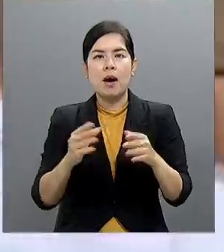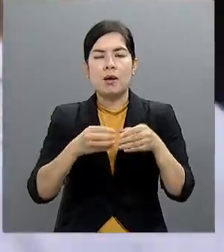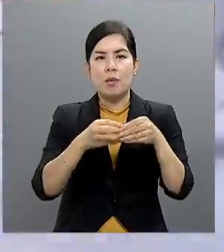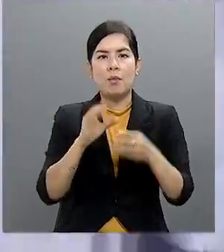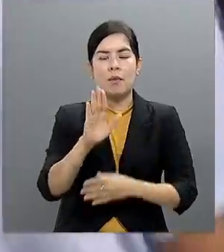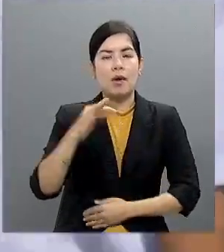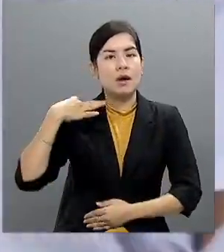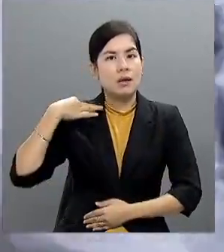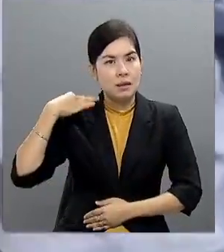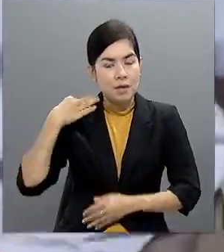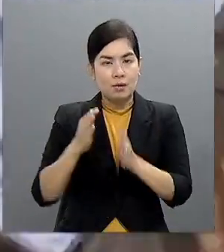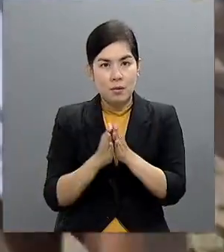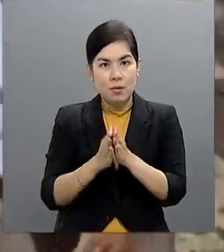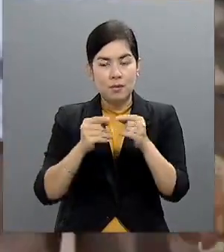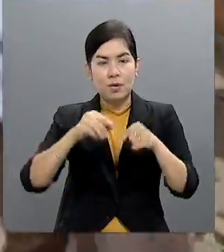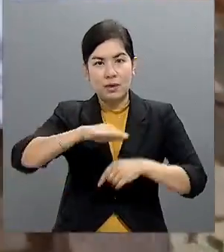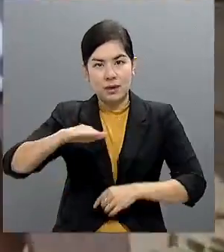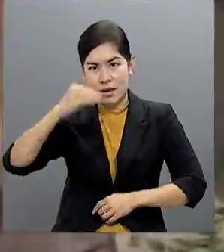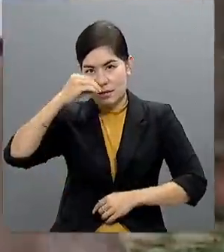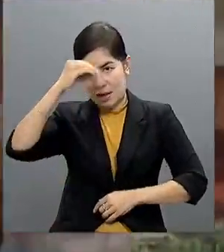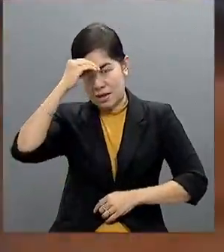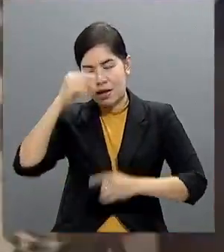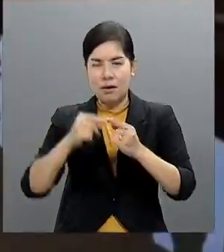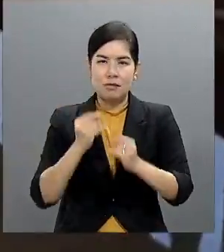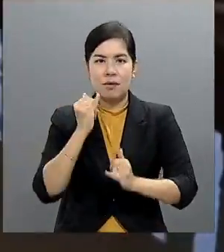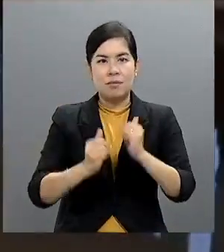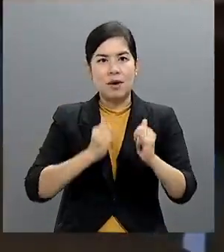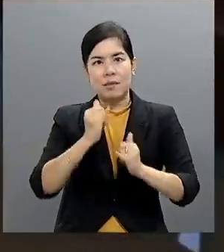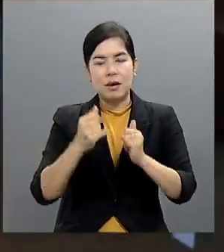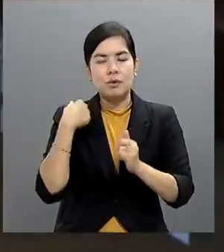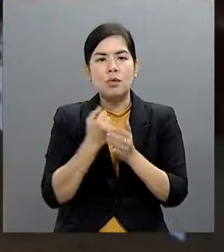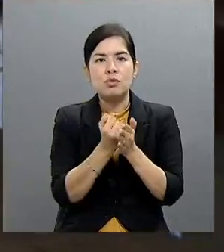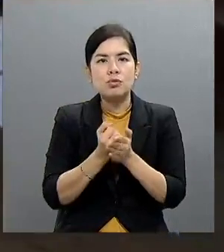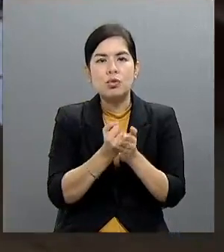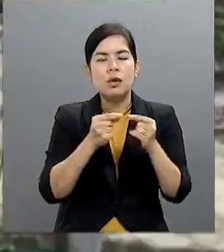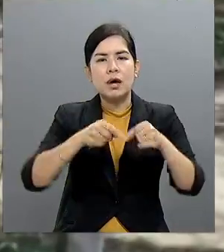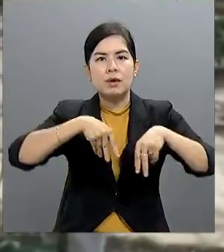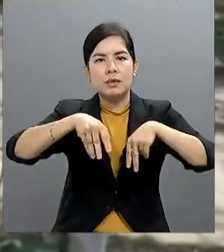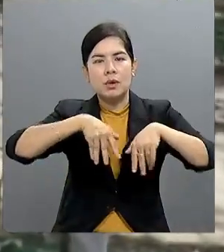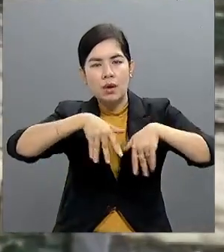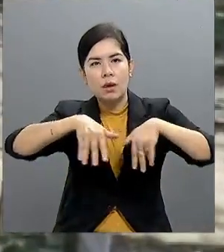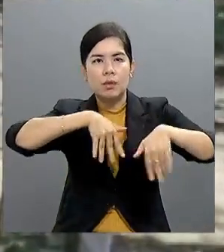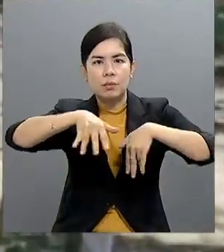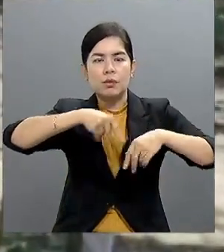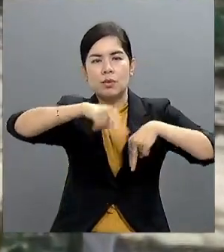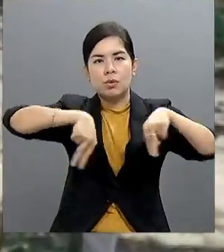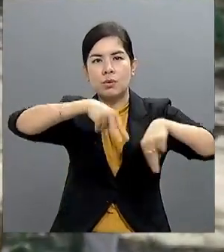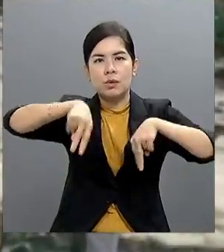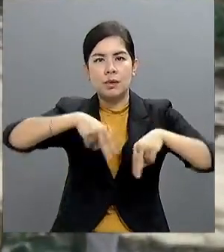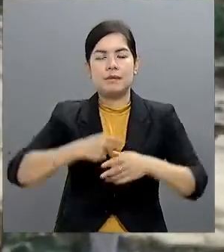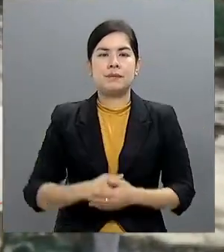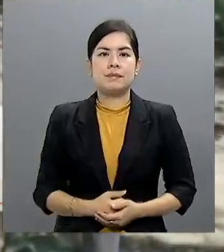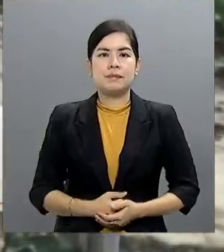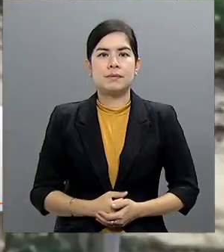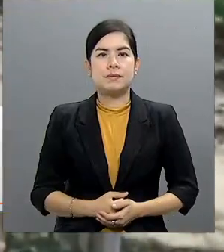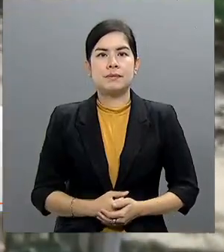ทำให้ชาวพุทธเกิดความมั่นใจในการทำบุญในครั้งนี้ค่ะ วันนี้ทีมงานข